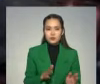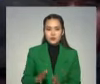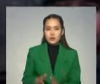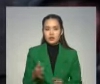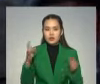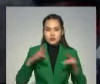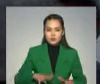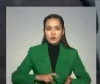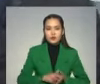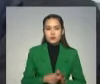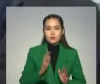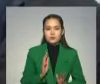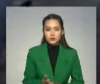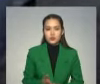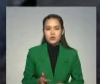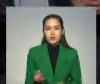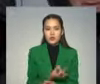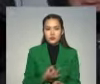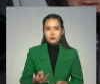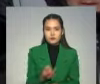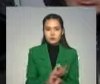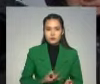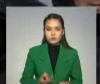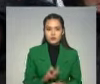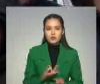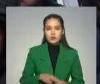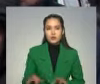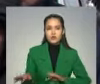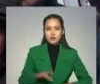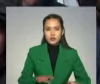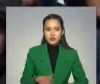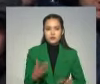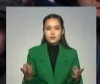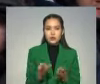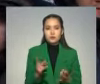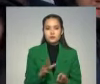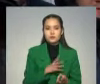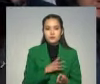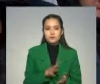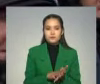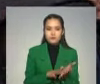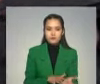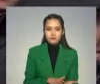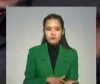месяц-полтора необходимо будет на изменение законодательства. Это недолго, это просто надо со всеми утвердить.